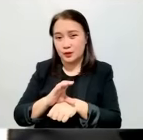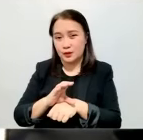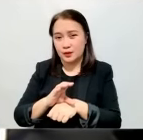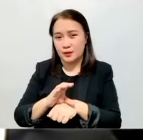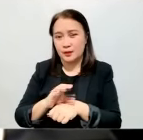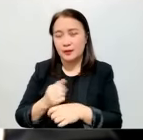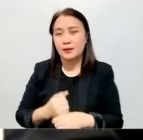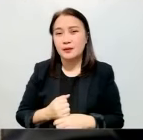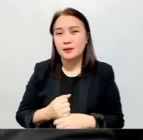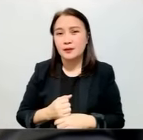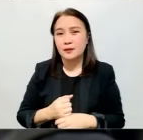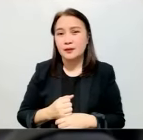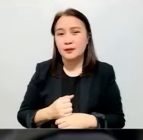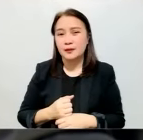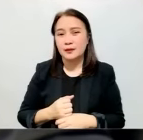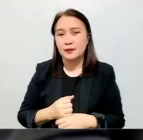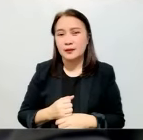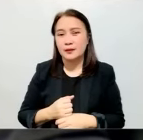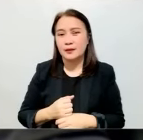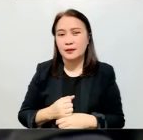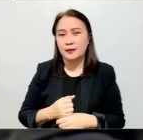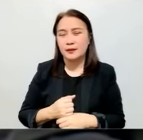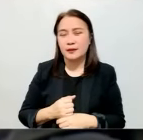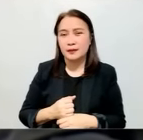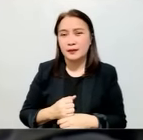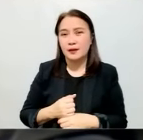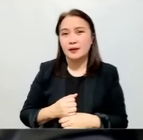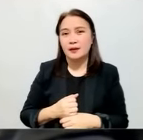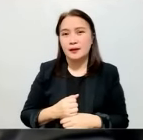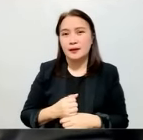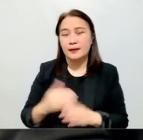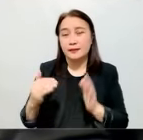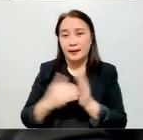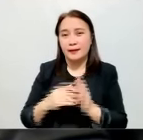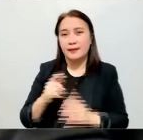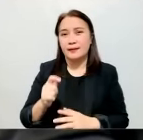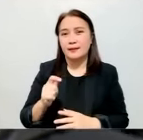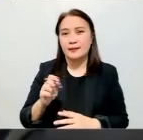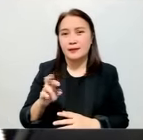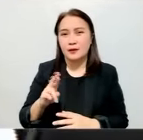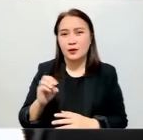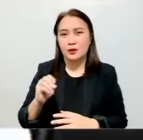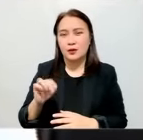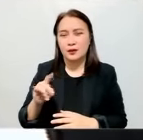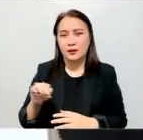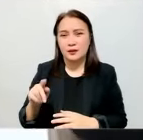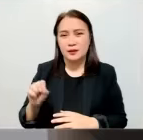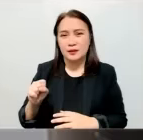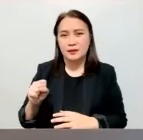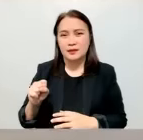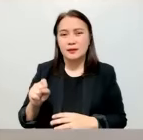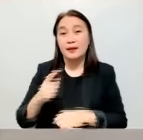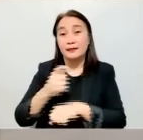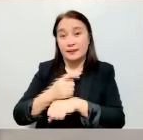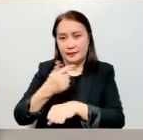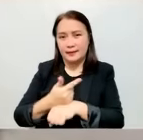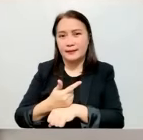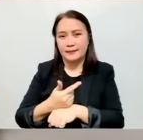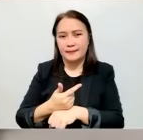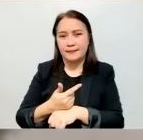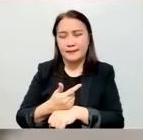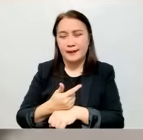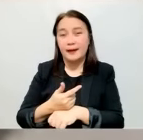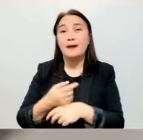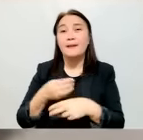and ATA court, Anti-Terrorism Act court in Taguig that are equipped to handle her case. Ayon naman